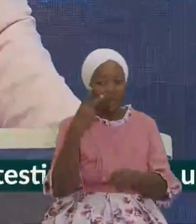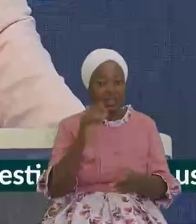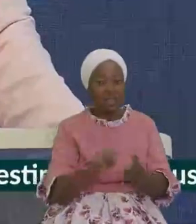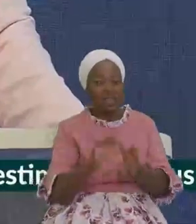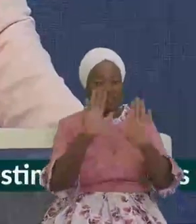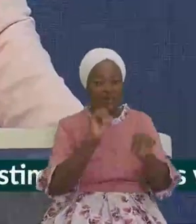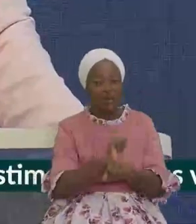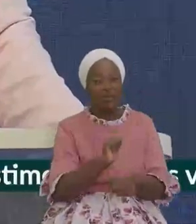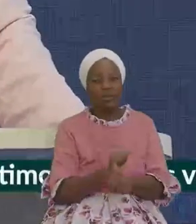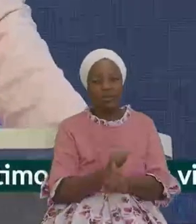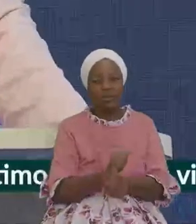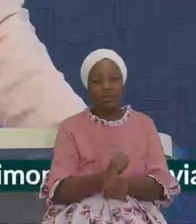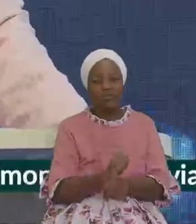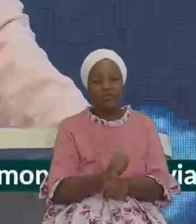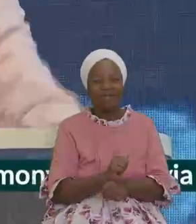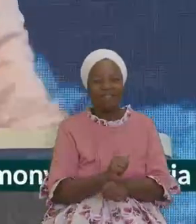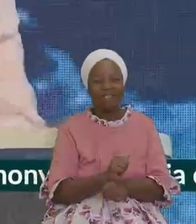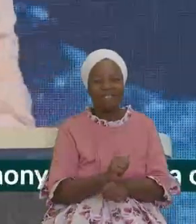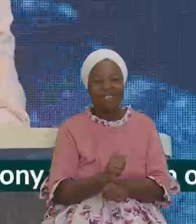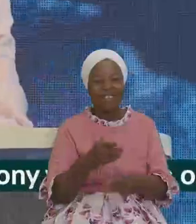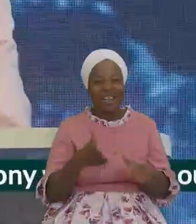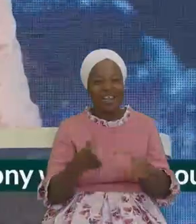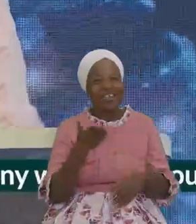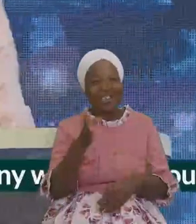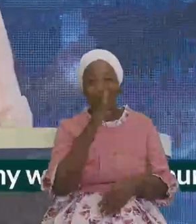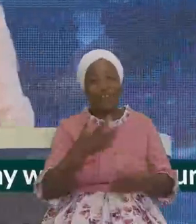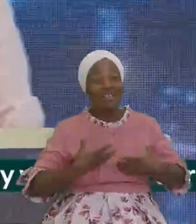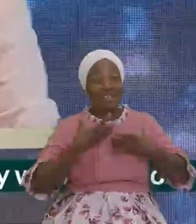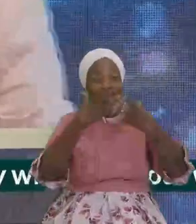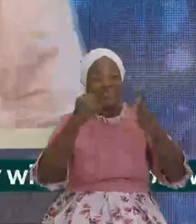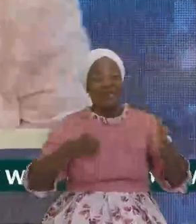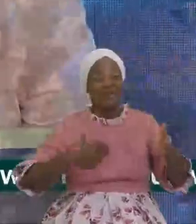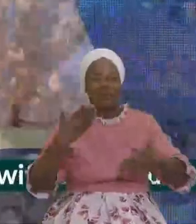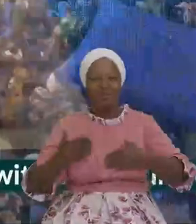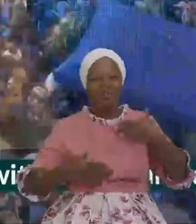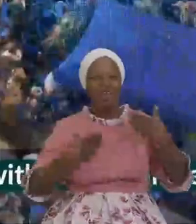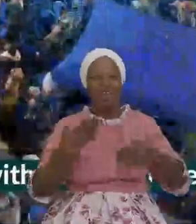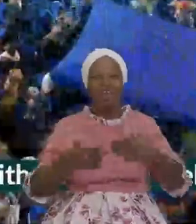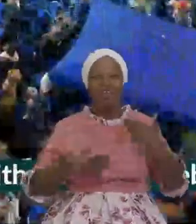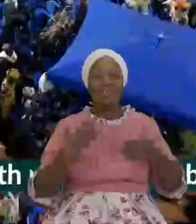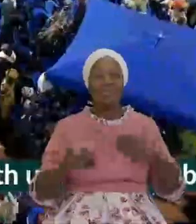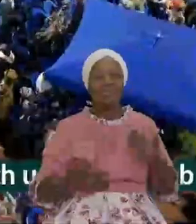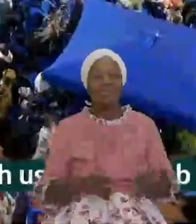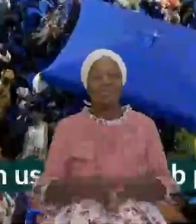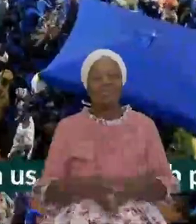Examine-toi. Et quand tu vois le miracle, qui est un cri de joie.